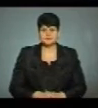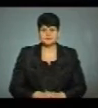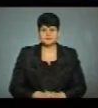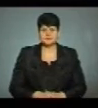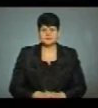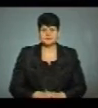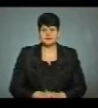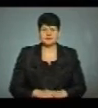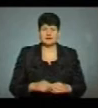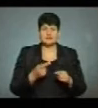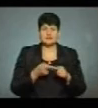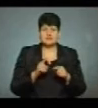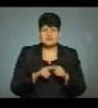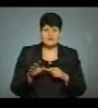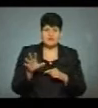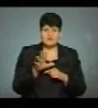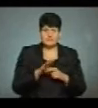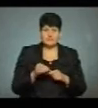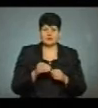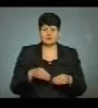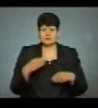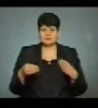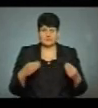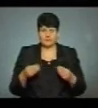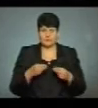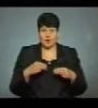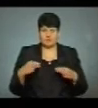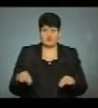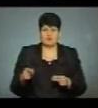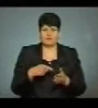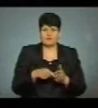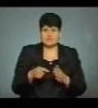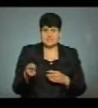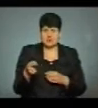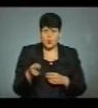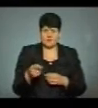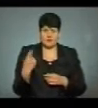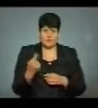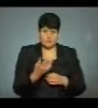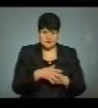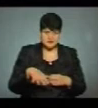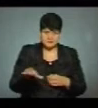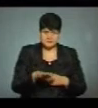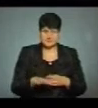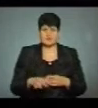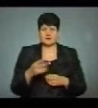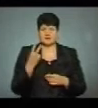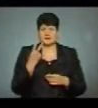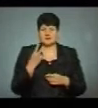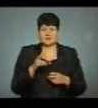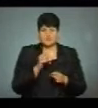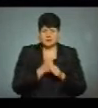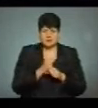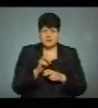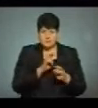Ця мережа охоплювала обласний центр міста Тернопіль і ряд районів області. Проведені обшуки у 2 підпільних цехах, а також у